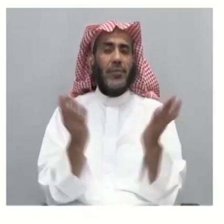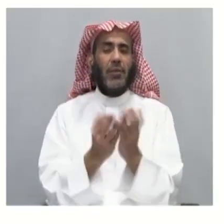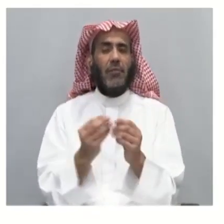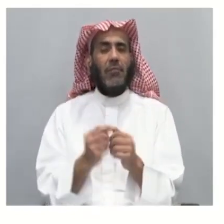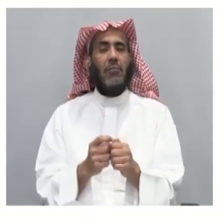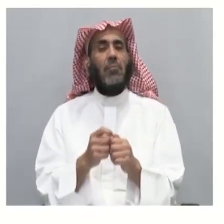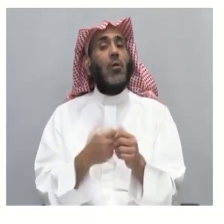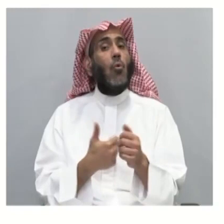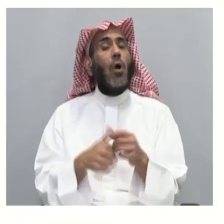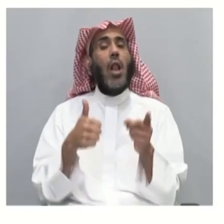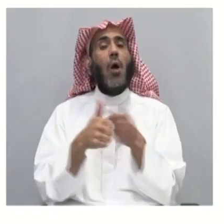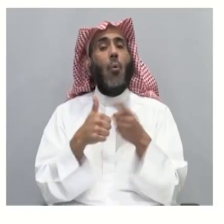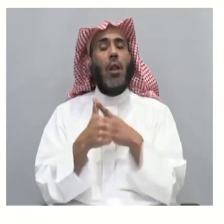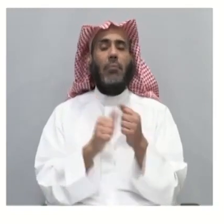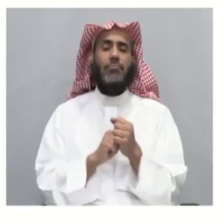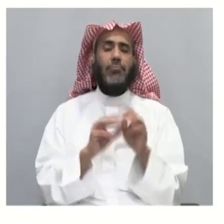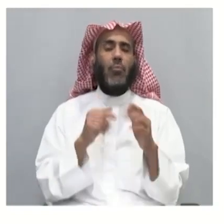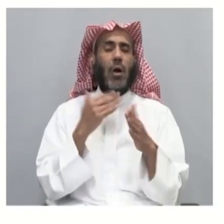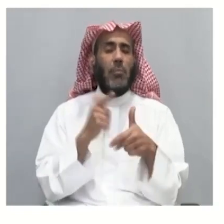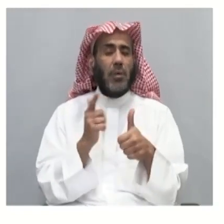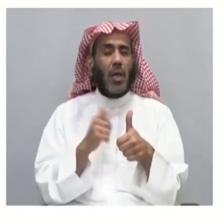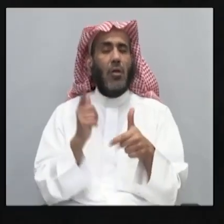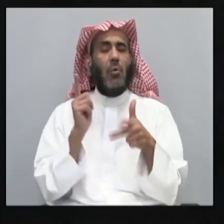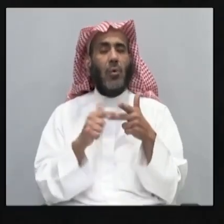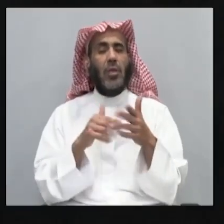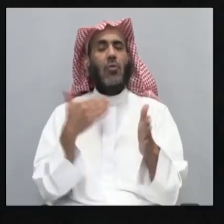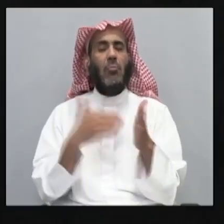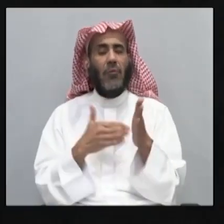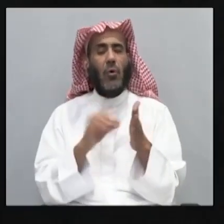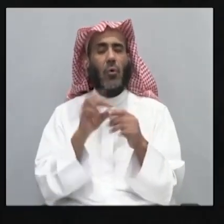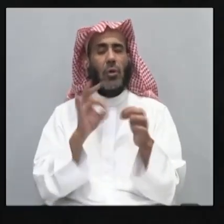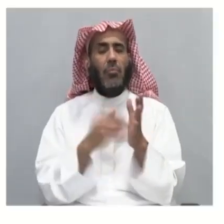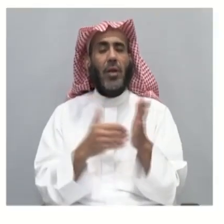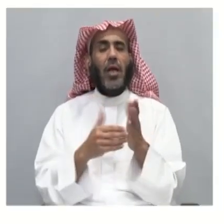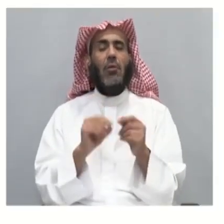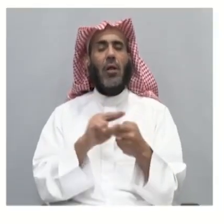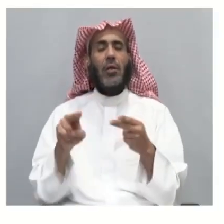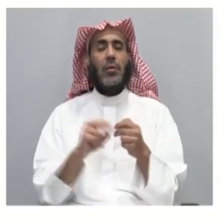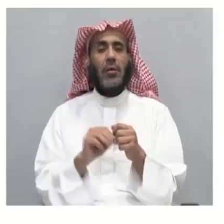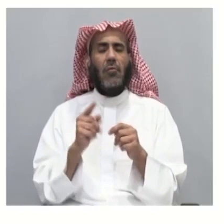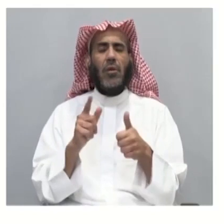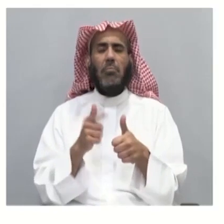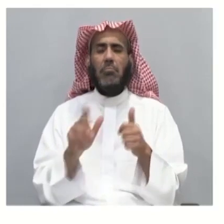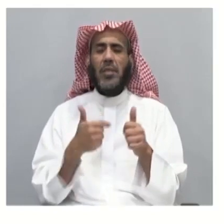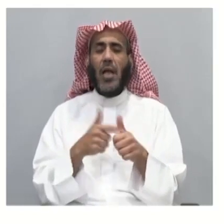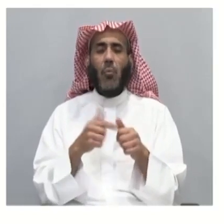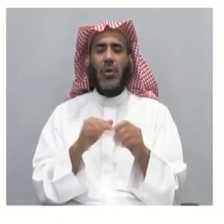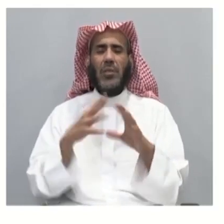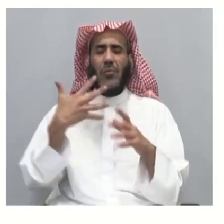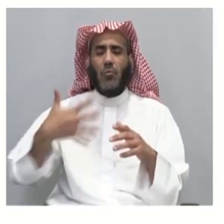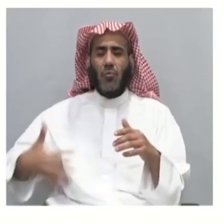الاول لاحظ معي البدايه ثم الوسط العقده ثم النهايه واشار اليها بالحل قال البدايه وصف